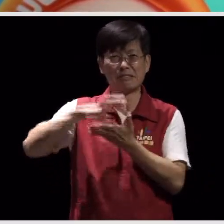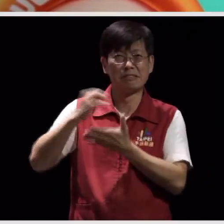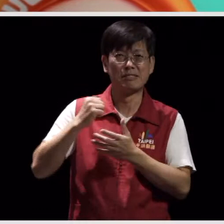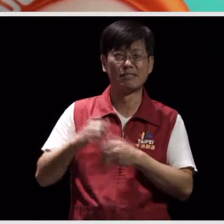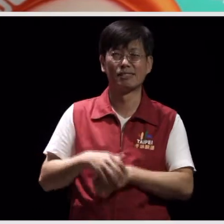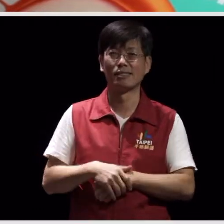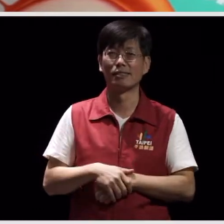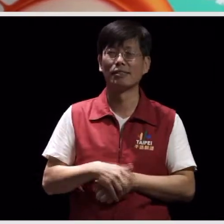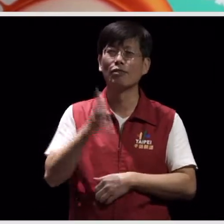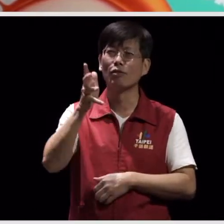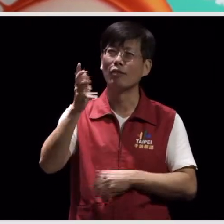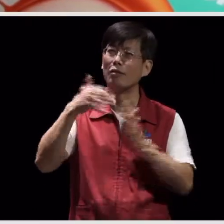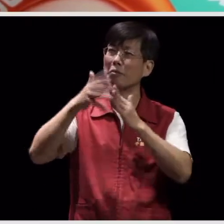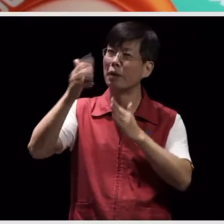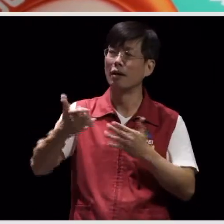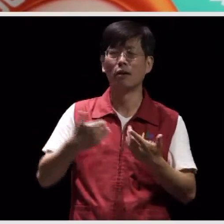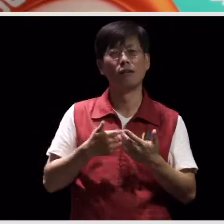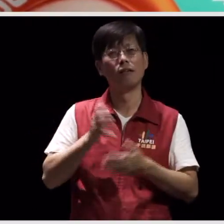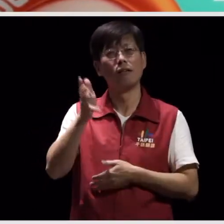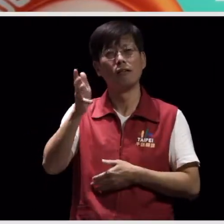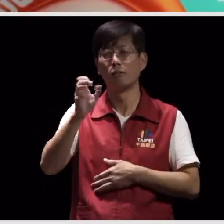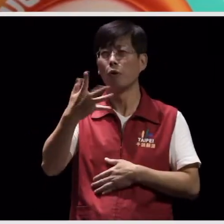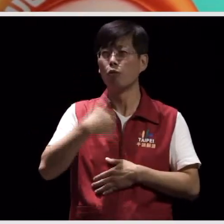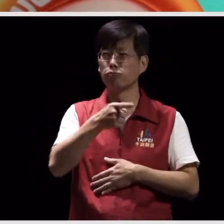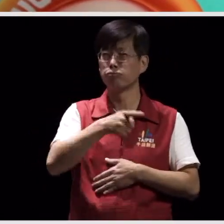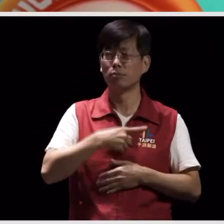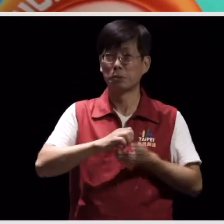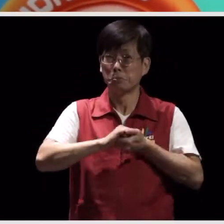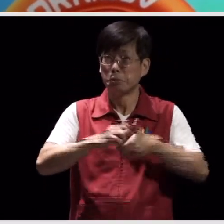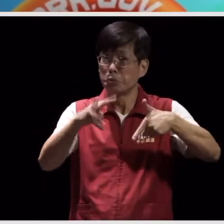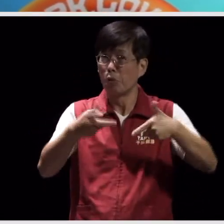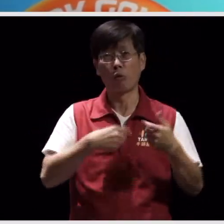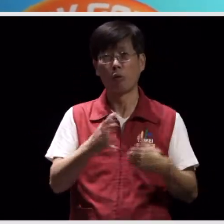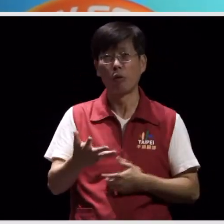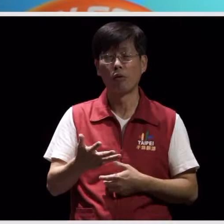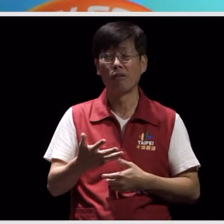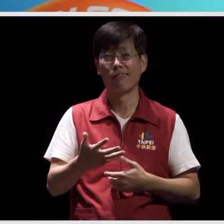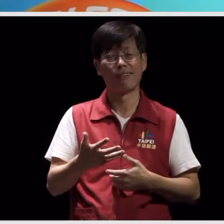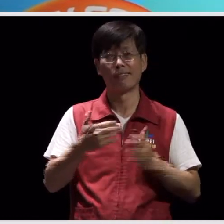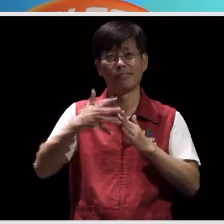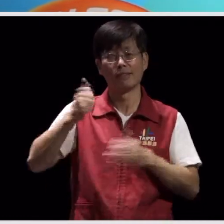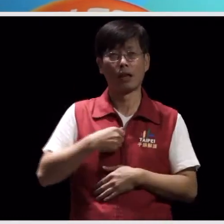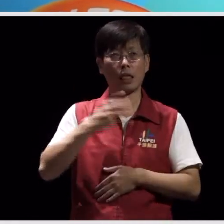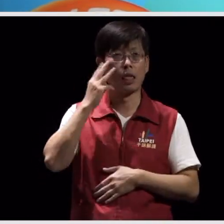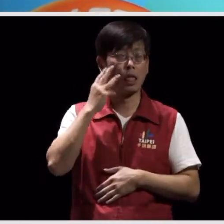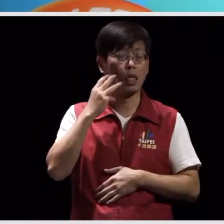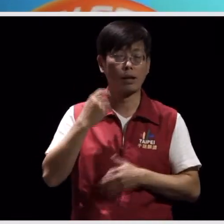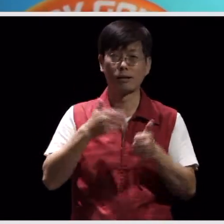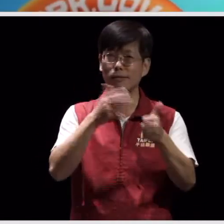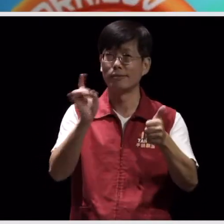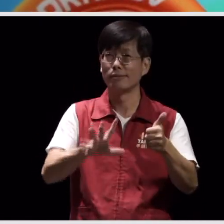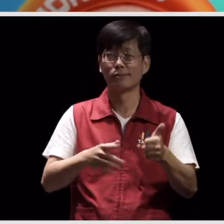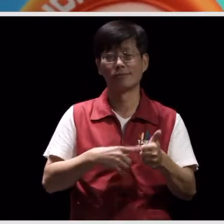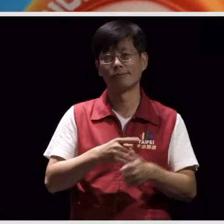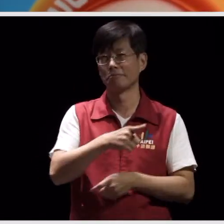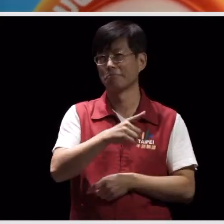跟校长，他就问校长这个问题，哎，校长，我不知道为什么要上必修课，你知道，校长傻了，你知道，从来没有学生问过这种问题。然后贾博士